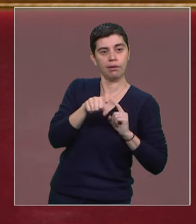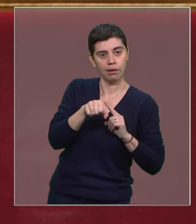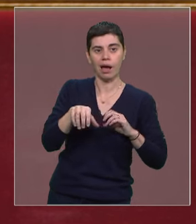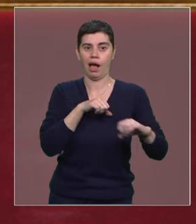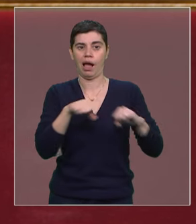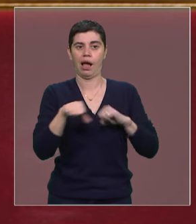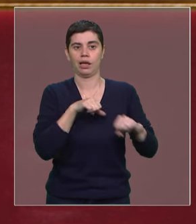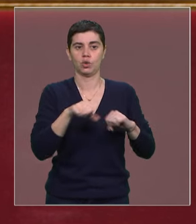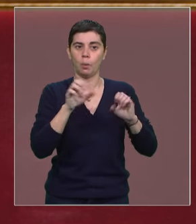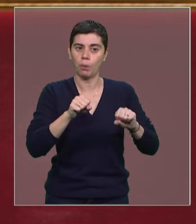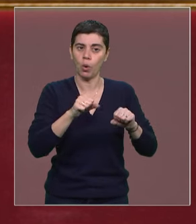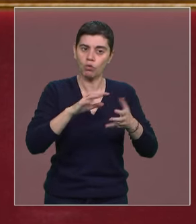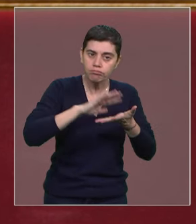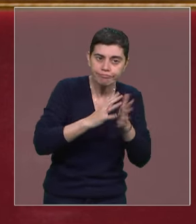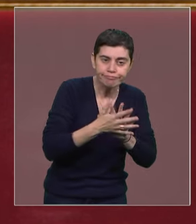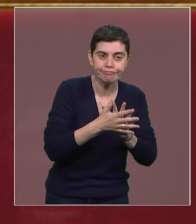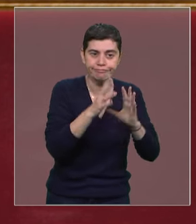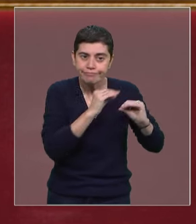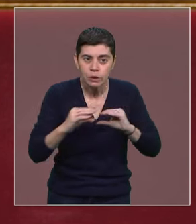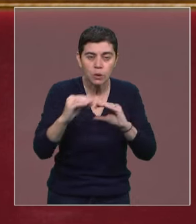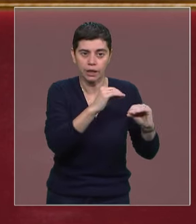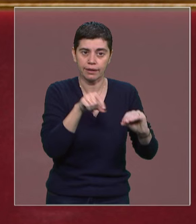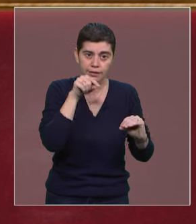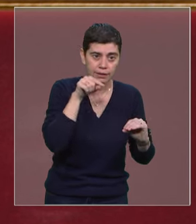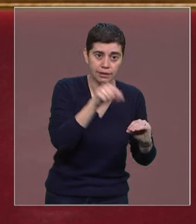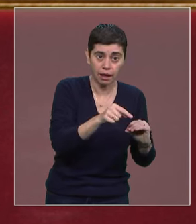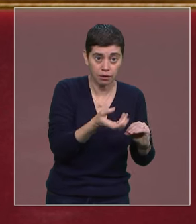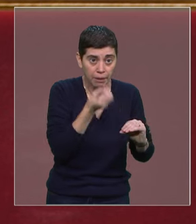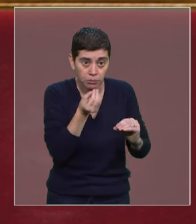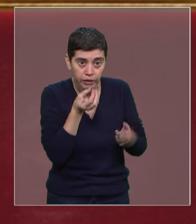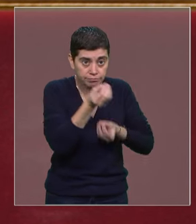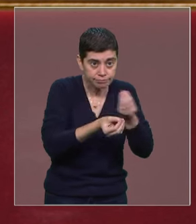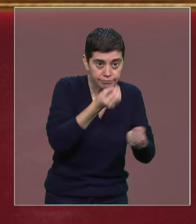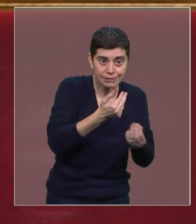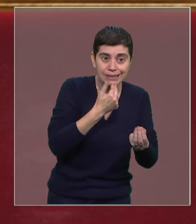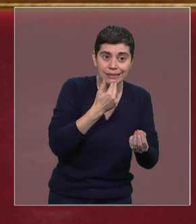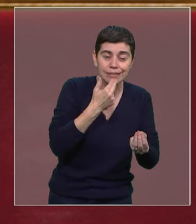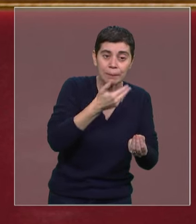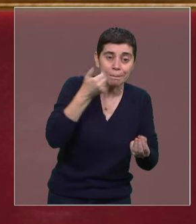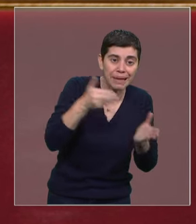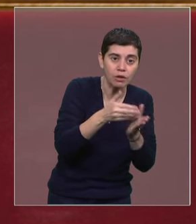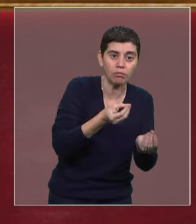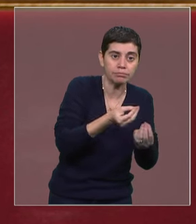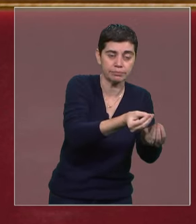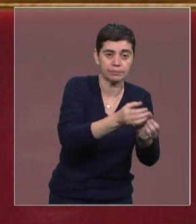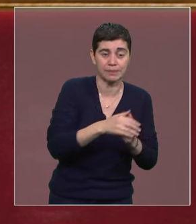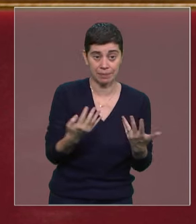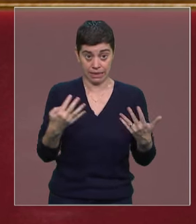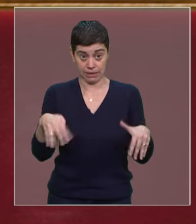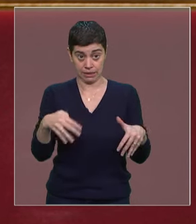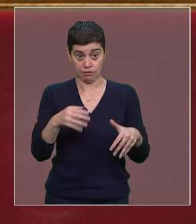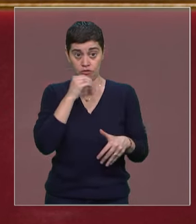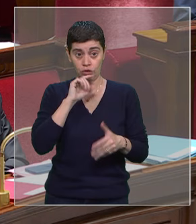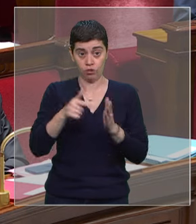actions menées sur le terrain pour une amélioration de la qualité alimentaire. Or, au 19 octobre